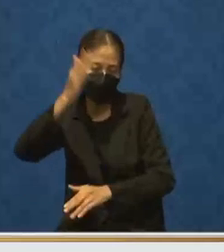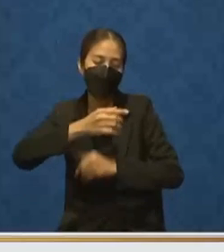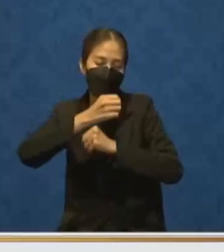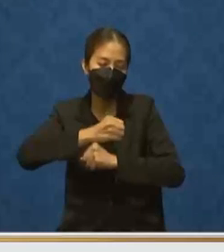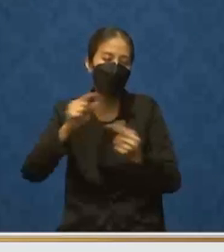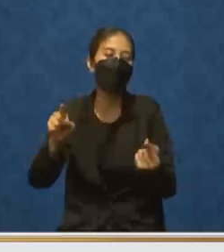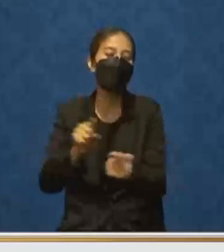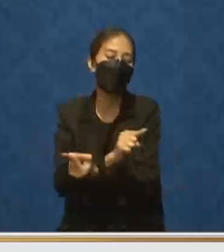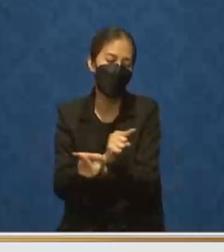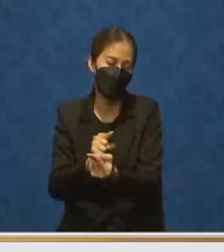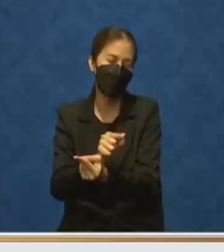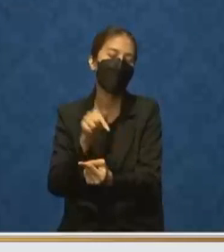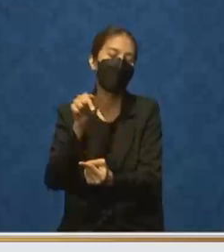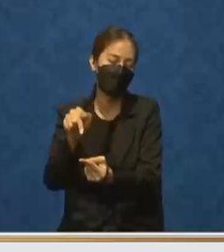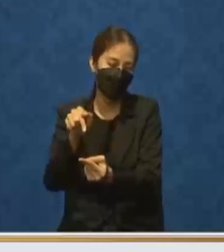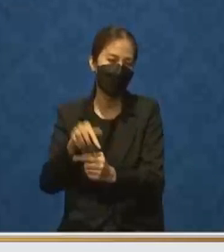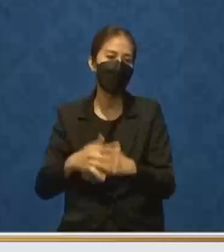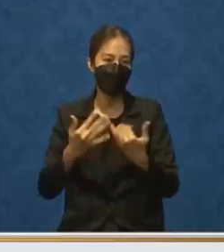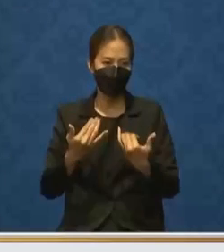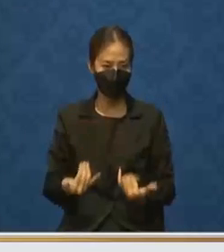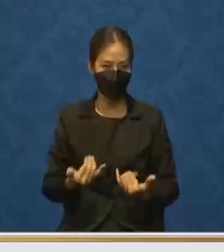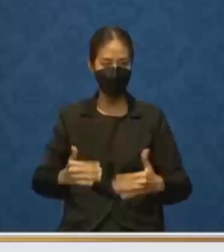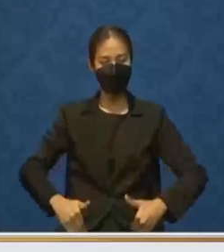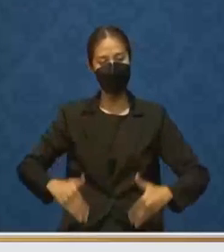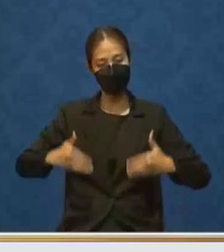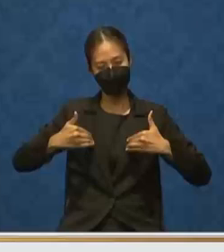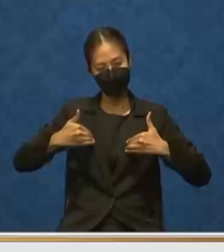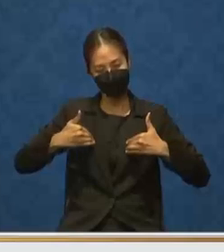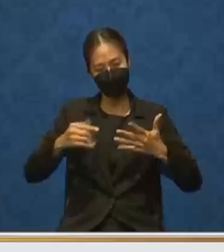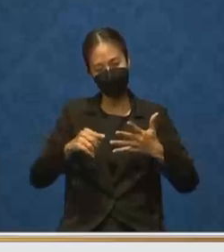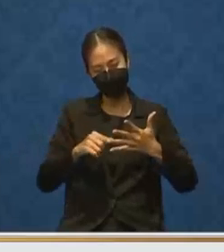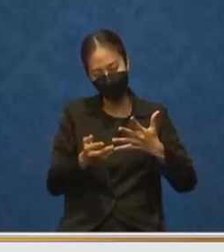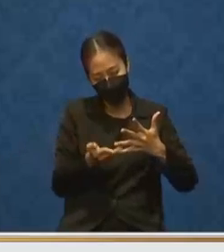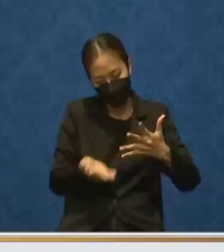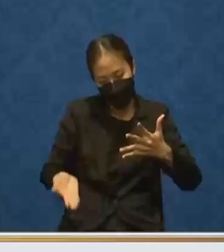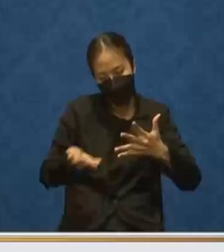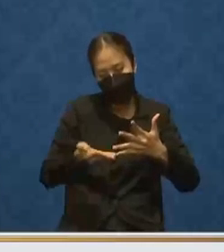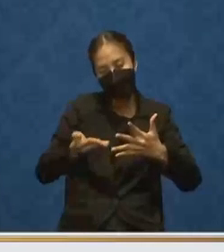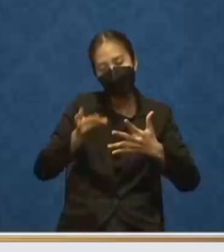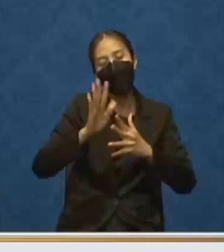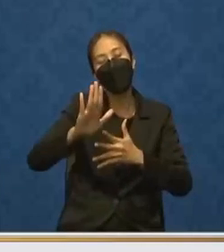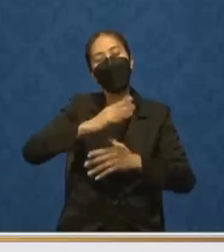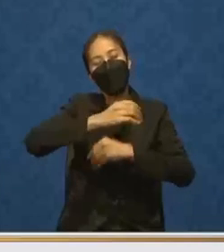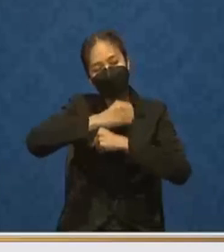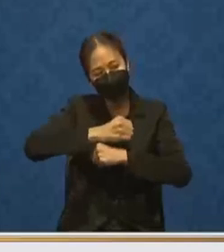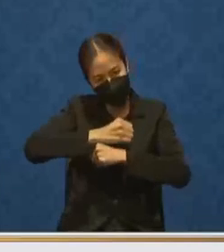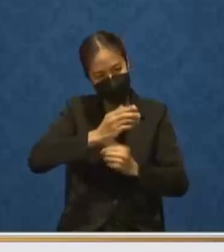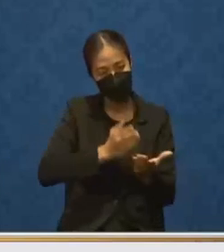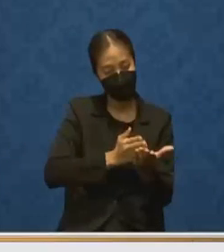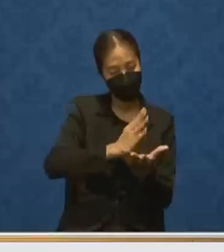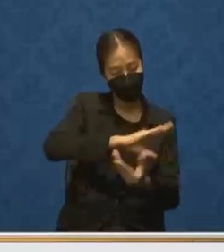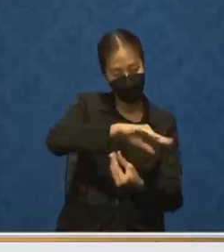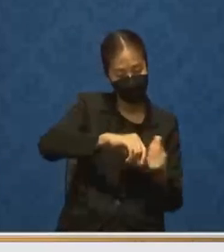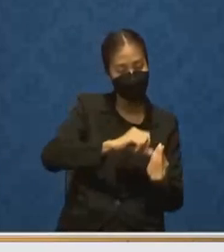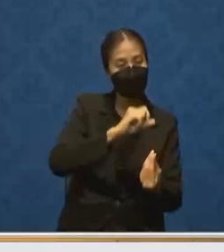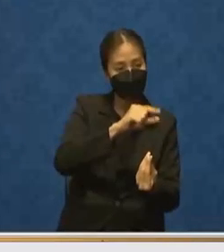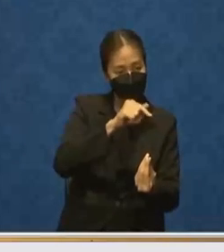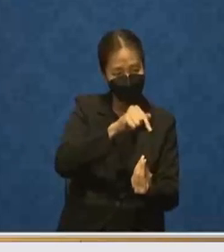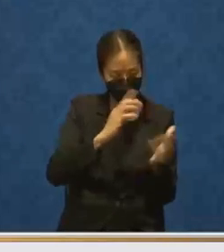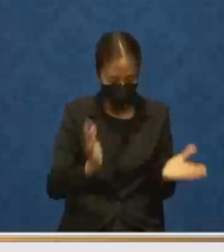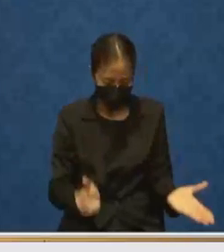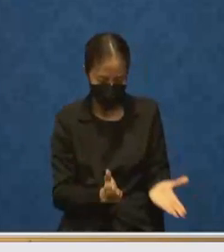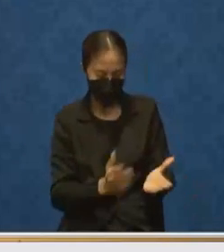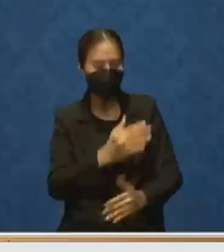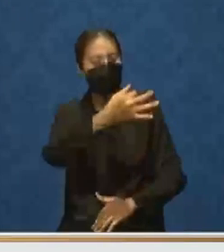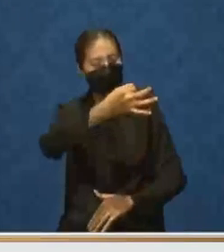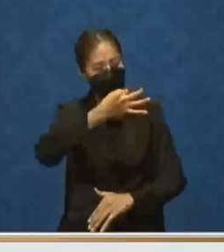ภาพรวมทั้งยกระดับคุณภาพชีวิตของผู้สูงอายุให้ดีขึ้นในด้านต่างๆประกอบไปด้วยด้านเศรษฐกิจผู้สูงอายุได้รับการเสริมสร้างทักษะอา